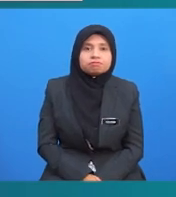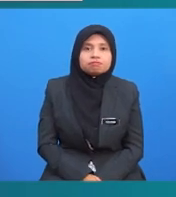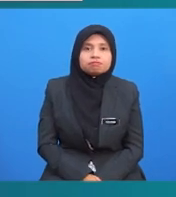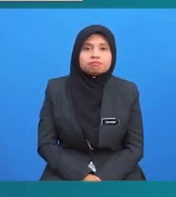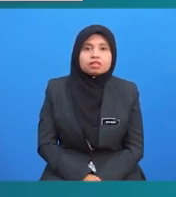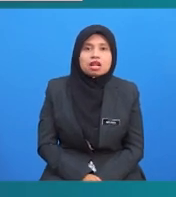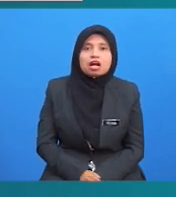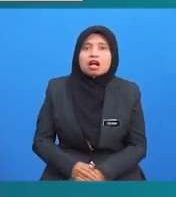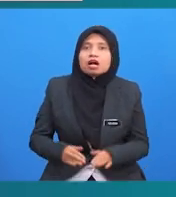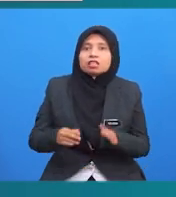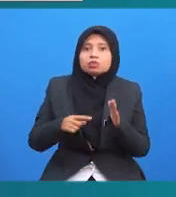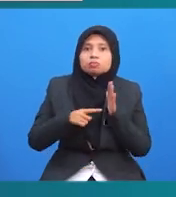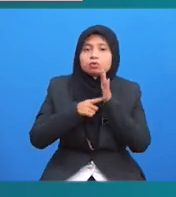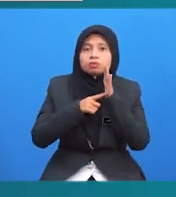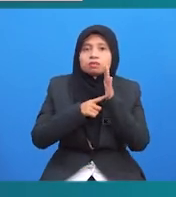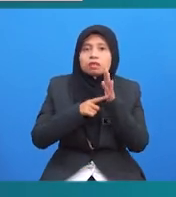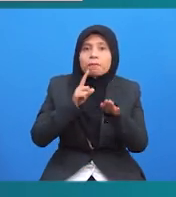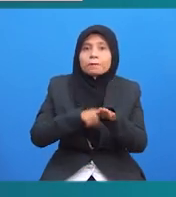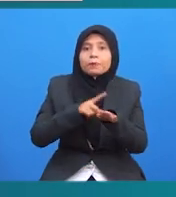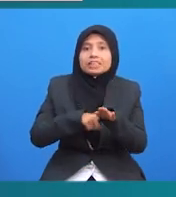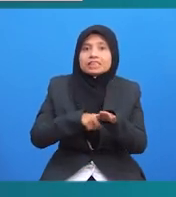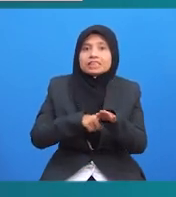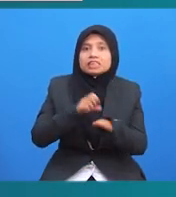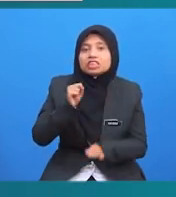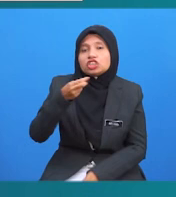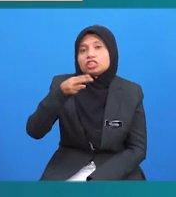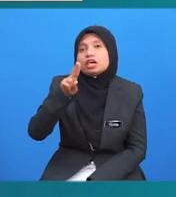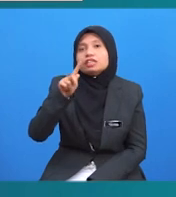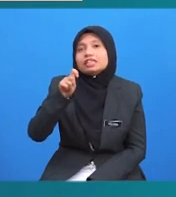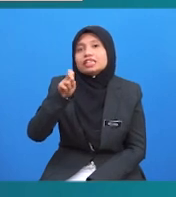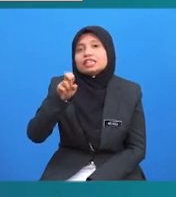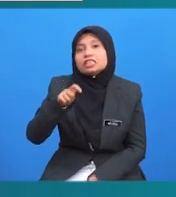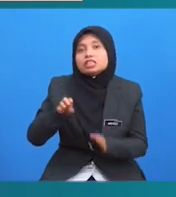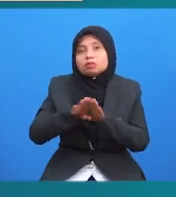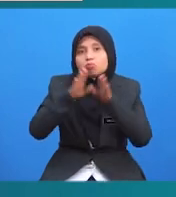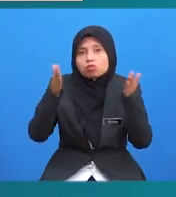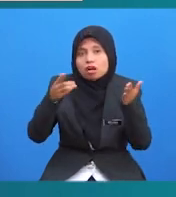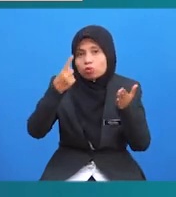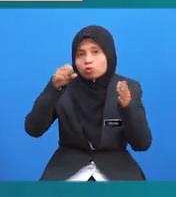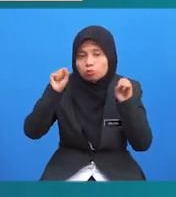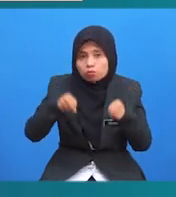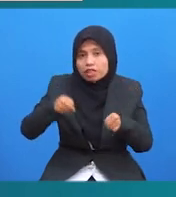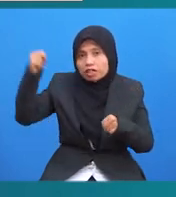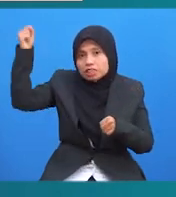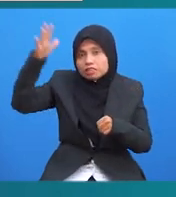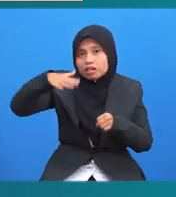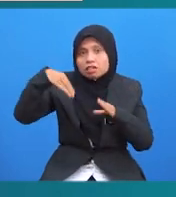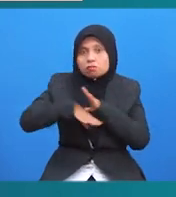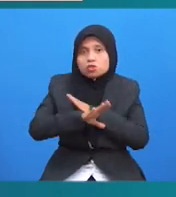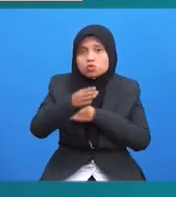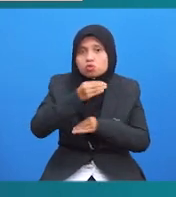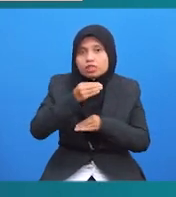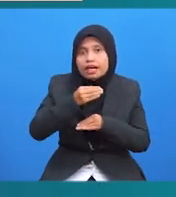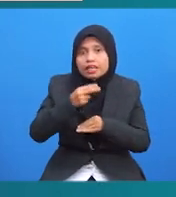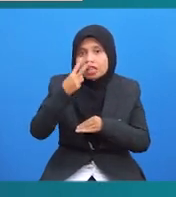Shutter speed adalah merujuk kepada tempoh masa shutter terbuka bagi membolehkan cahaya masuk dan mengenai